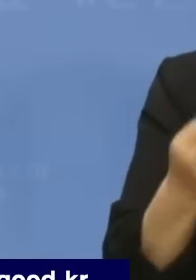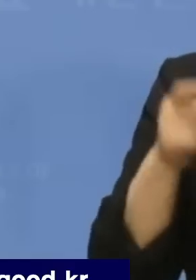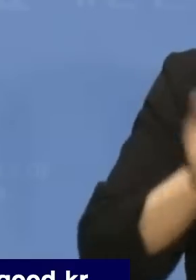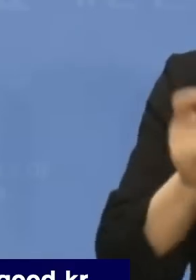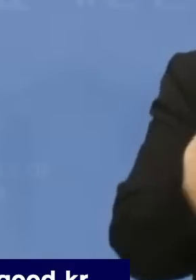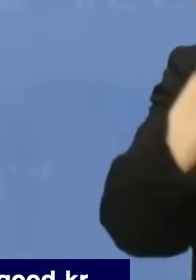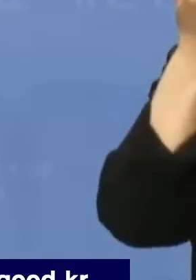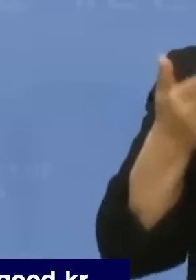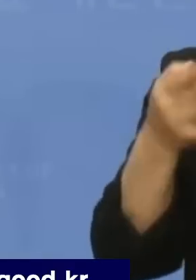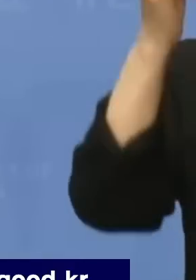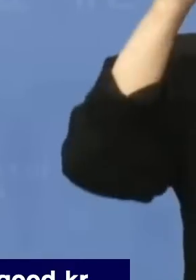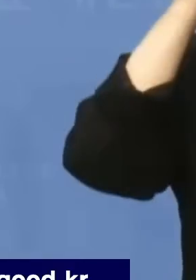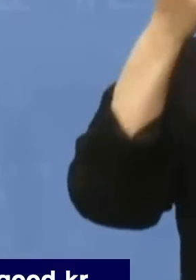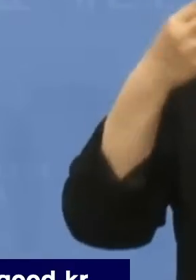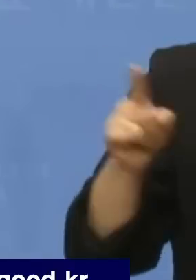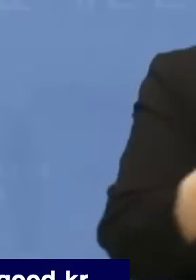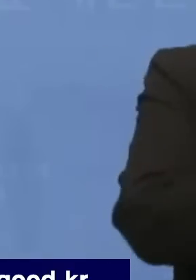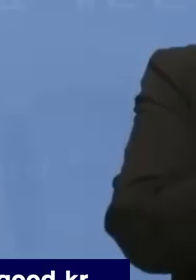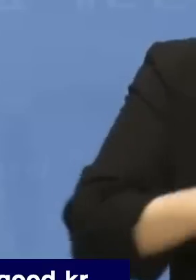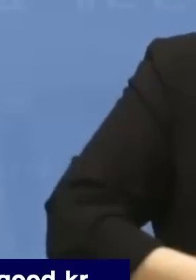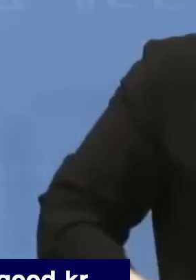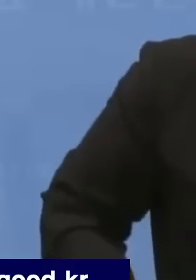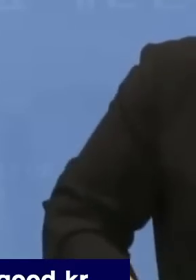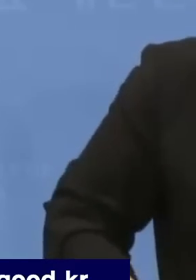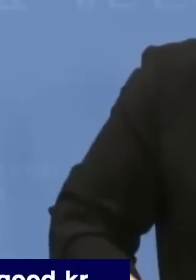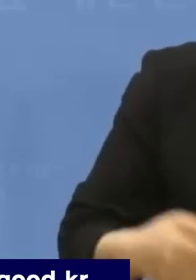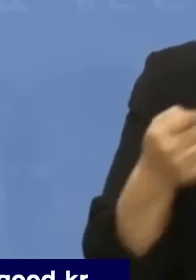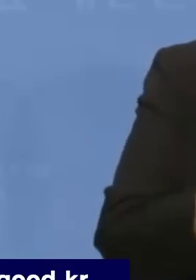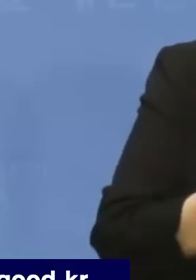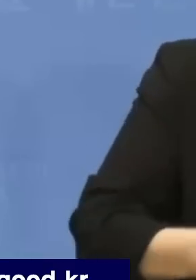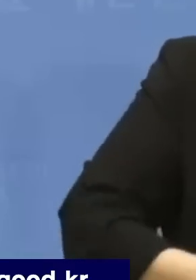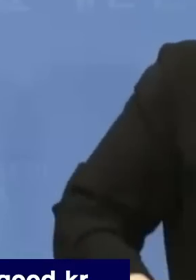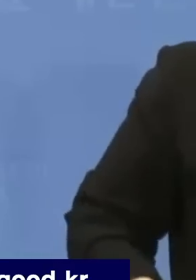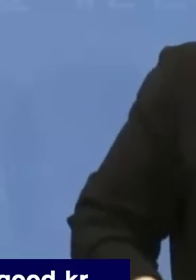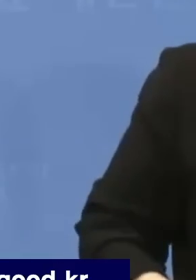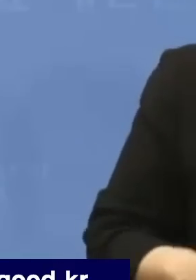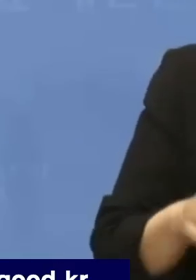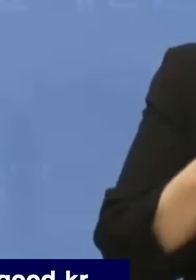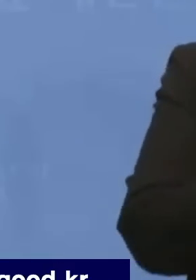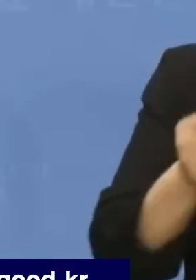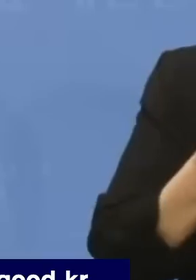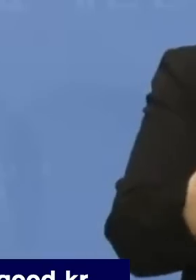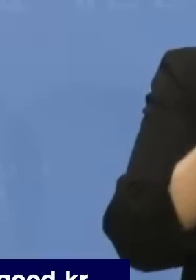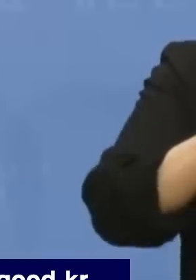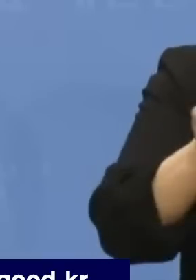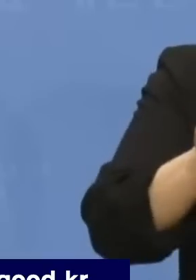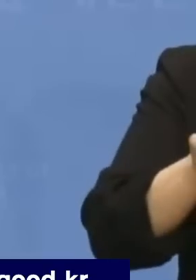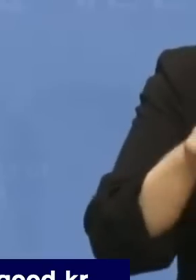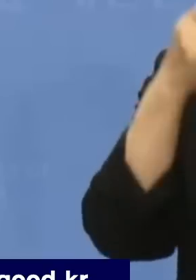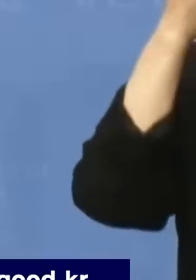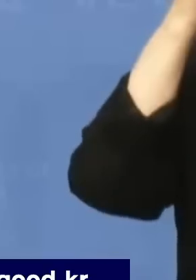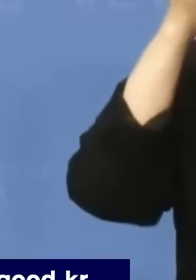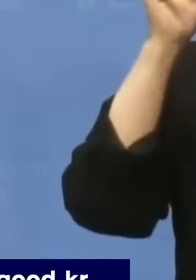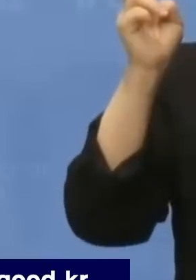태 의원에게만 지나치게 관대한 대통령실의 모습이 이 모든 게 연출된